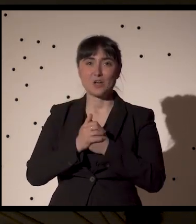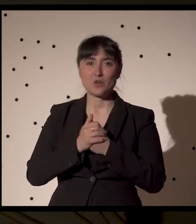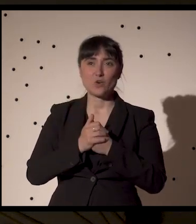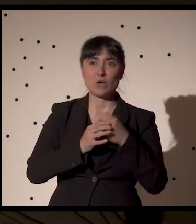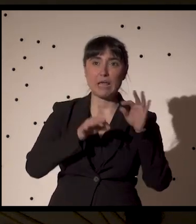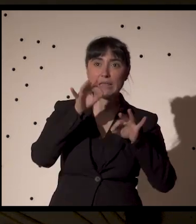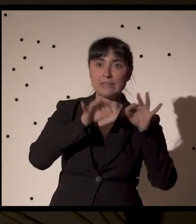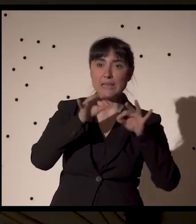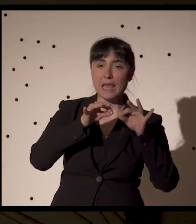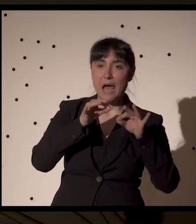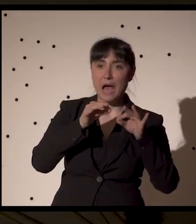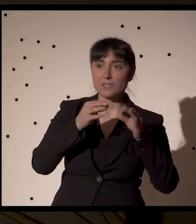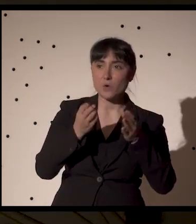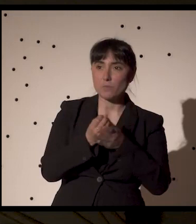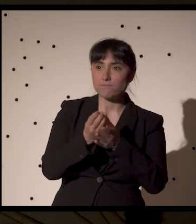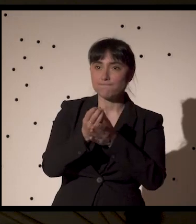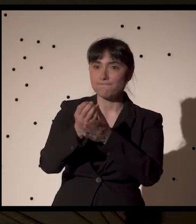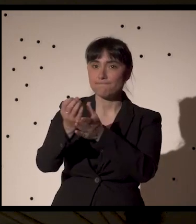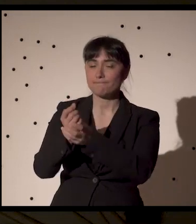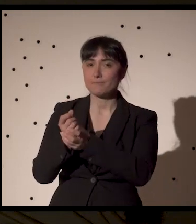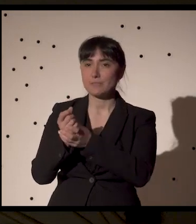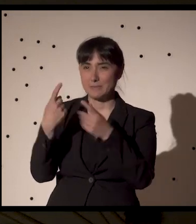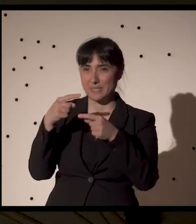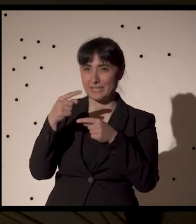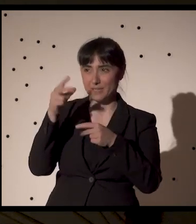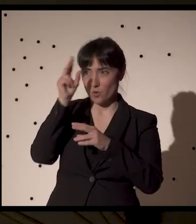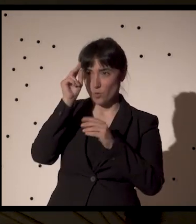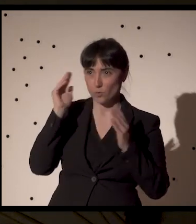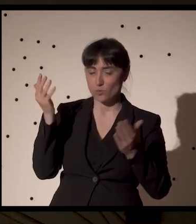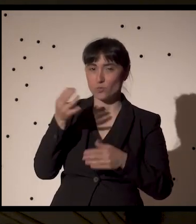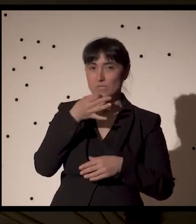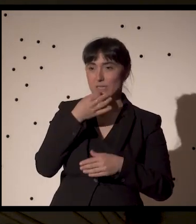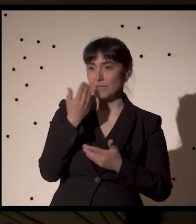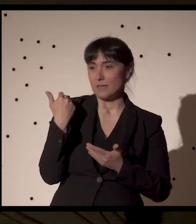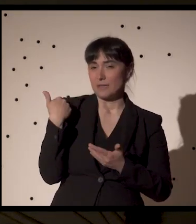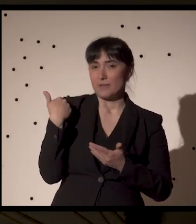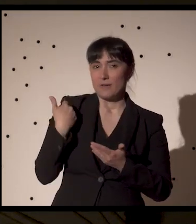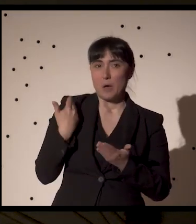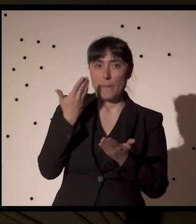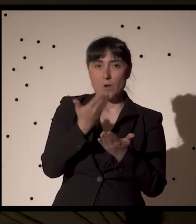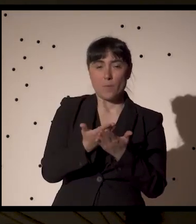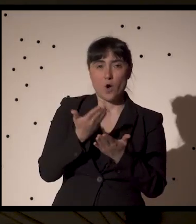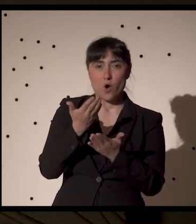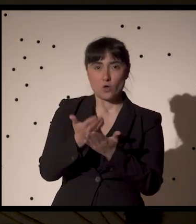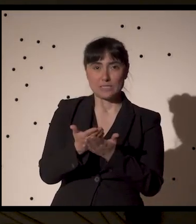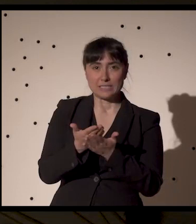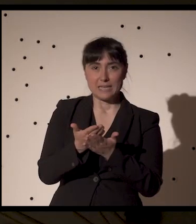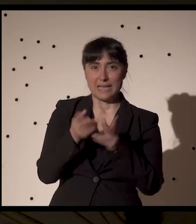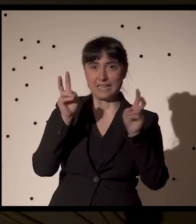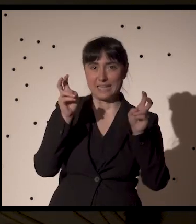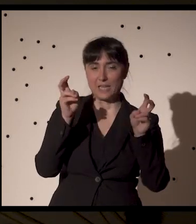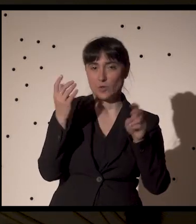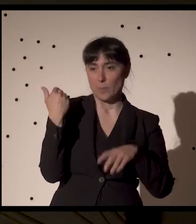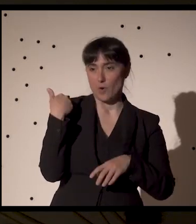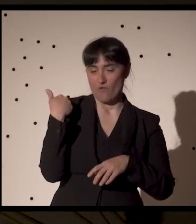dicevo di sottolineare una dimensione di familiarità tra le ultime proposte di cui ho parlato bidibibodidibu è